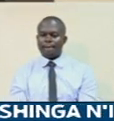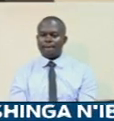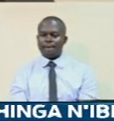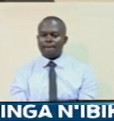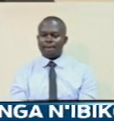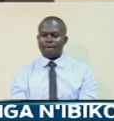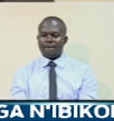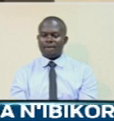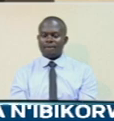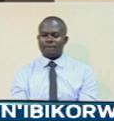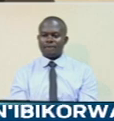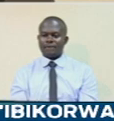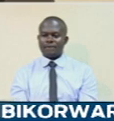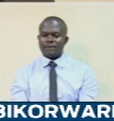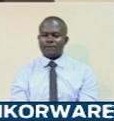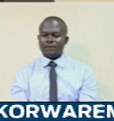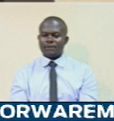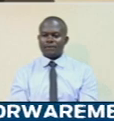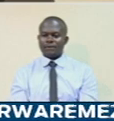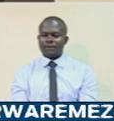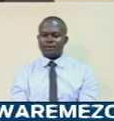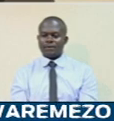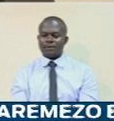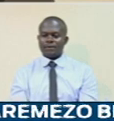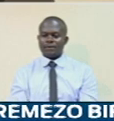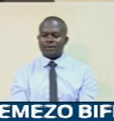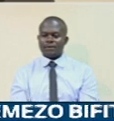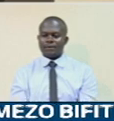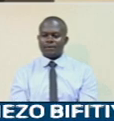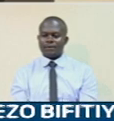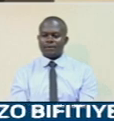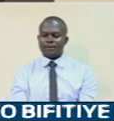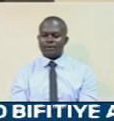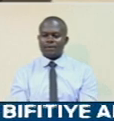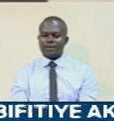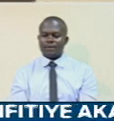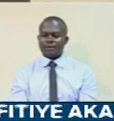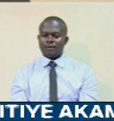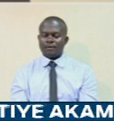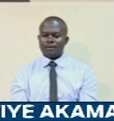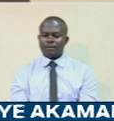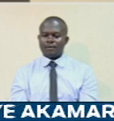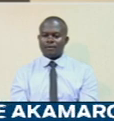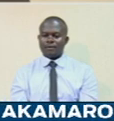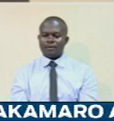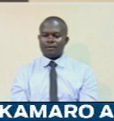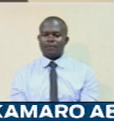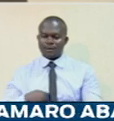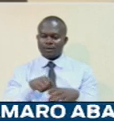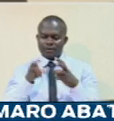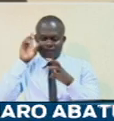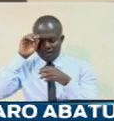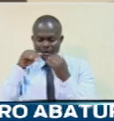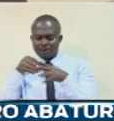contraire aussi. Ça veut dire on trouve que c'est complètement anormal de construire une société dans laquelle nous on vit. Uko bitekereza kugira